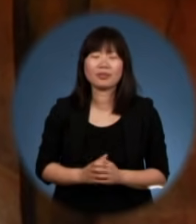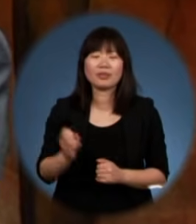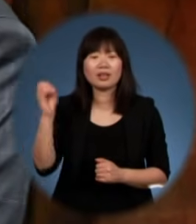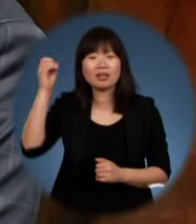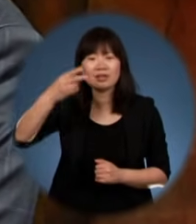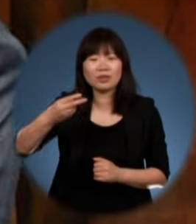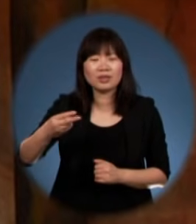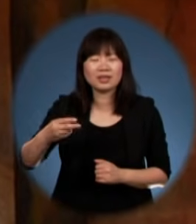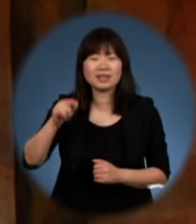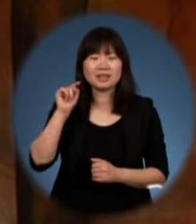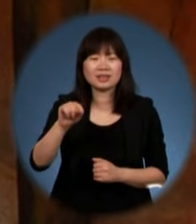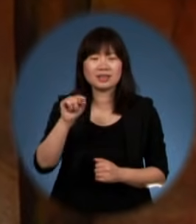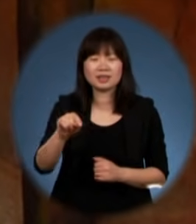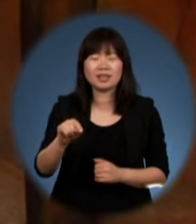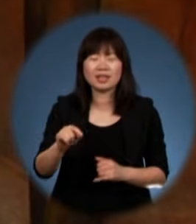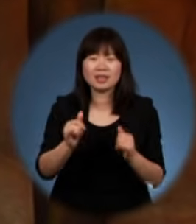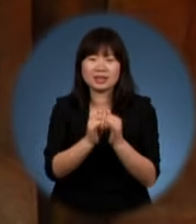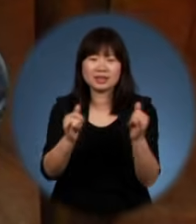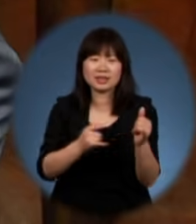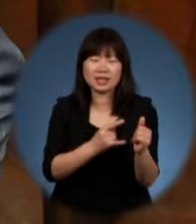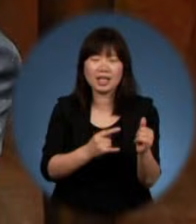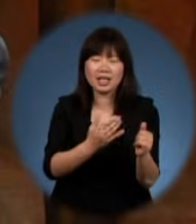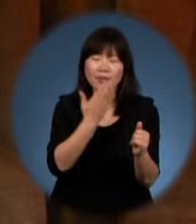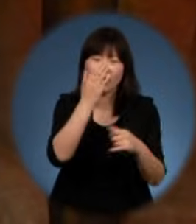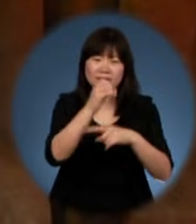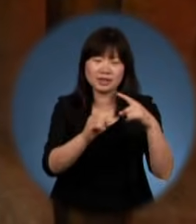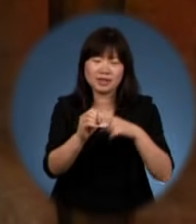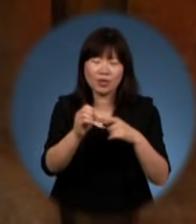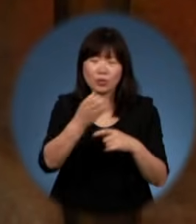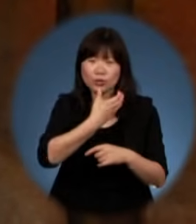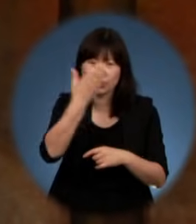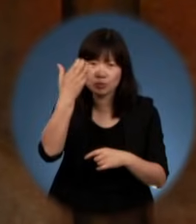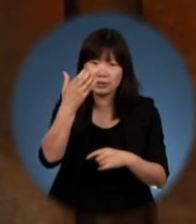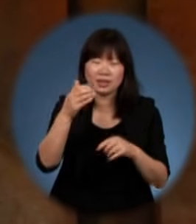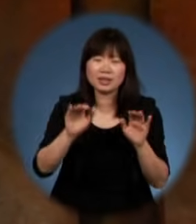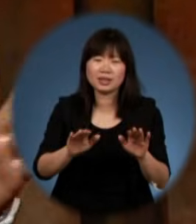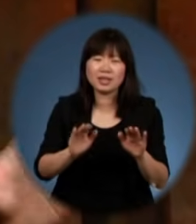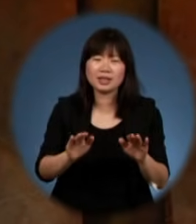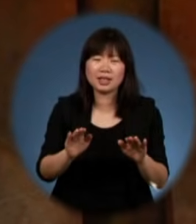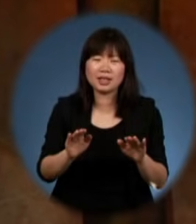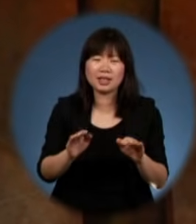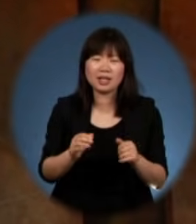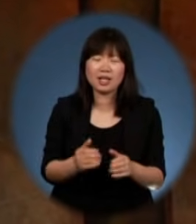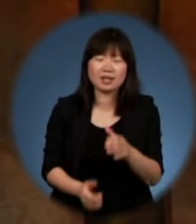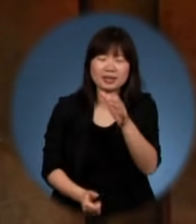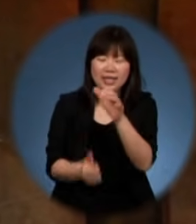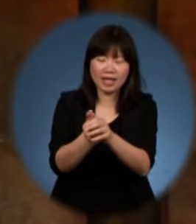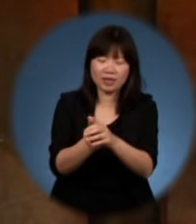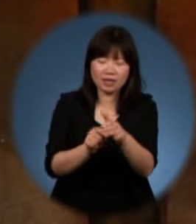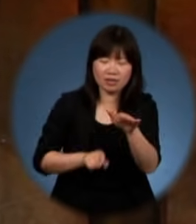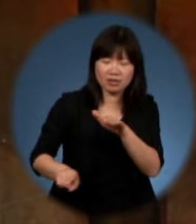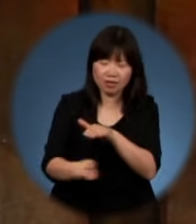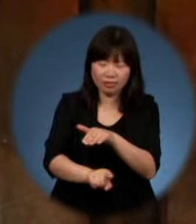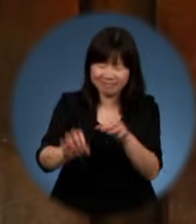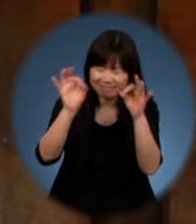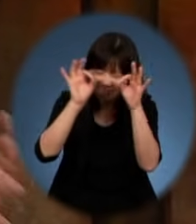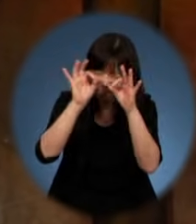그리고 그 인간의 가능성과 이상은 타고 람의 추구 를 통해서